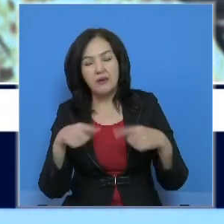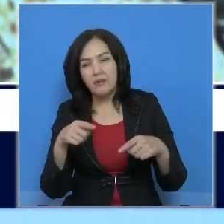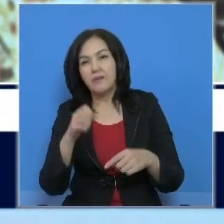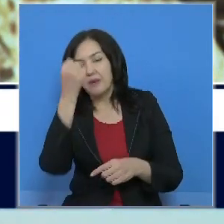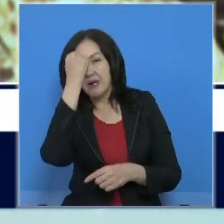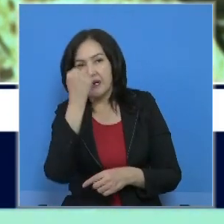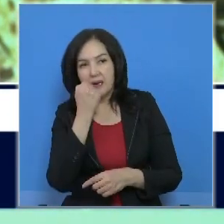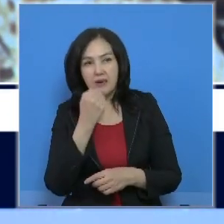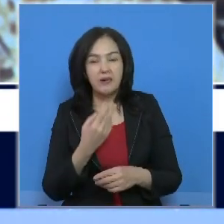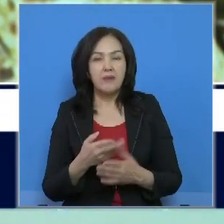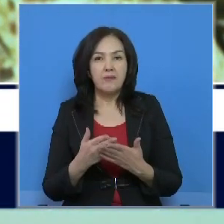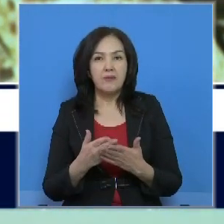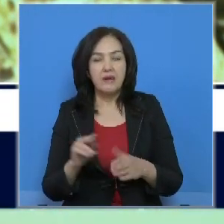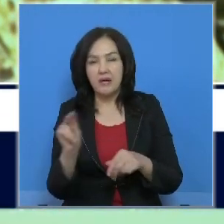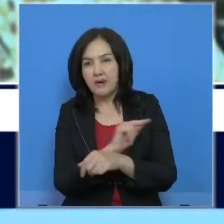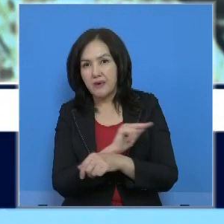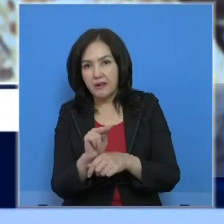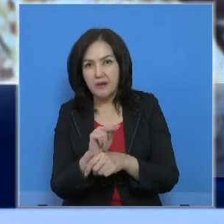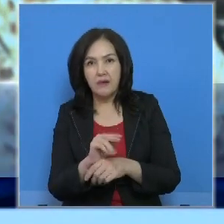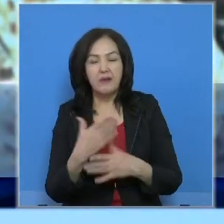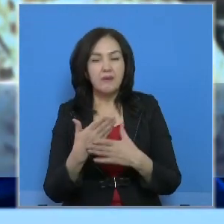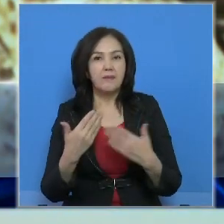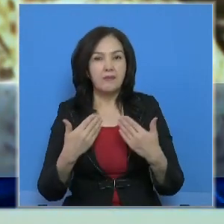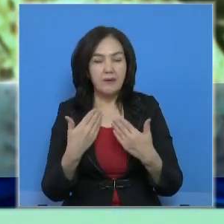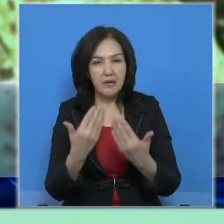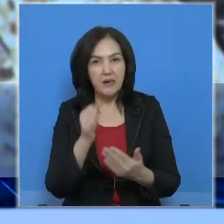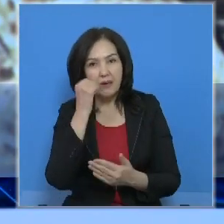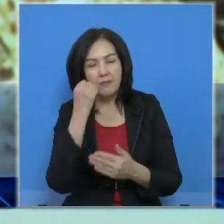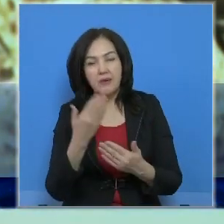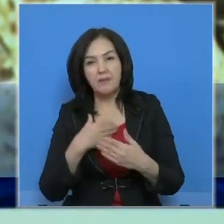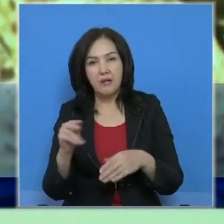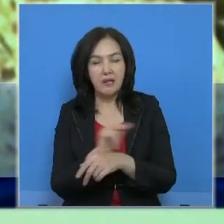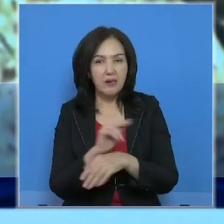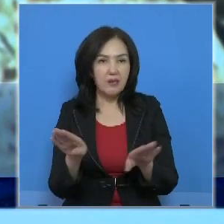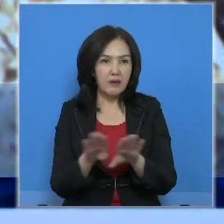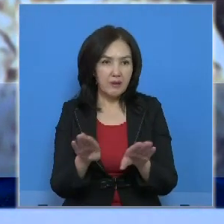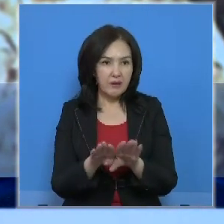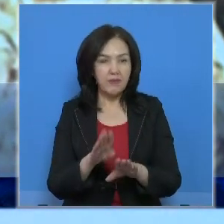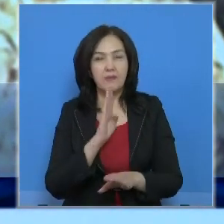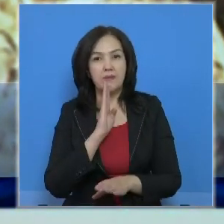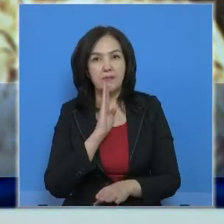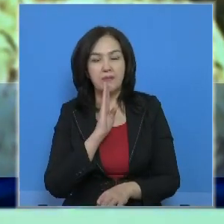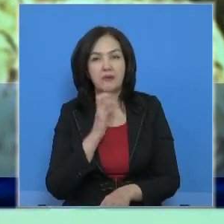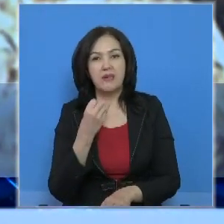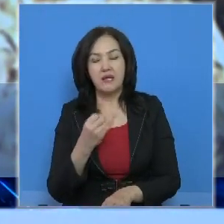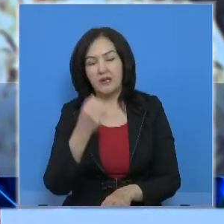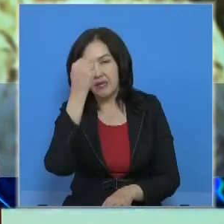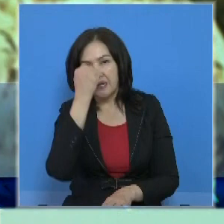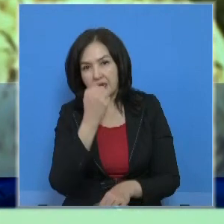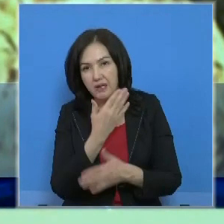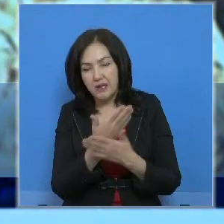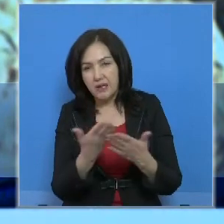спасибо, благодарность за воспитание, за то, что она воспитала меня такую девушку. И благодаря